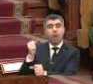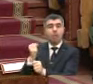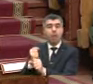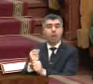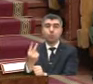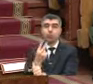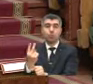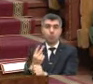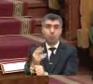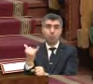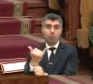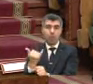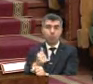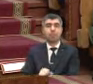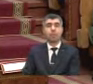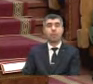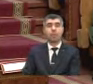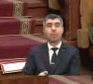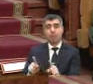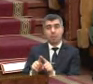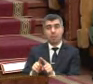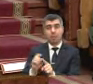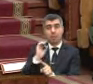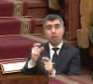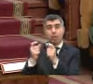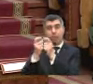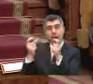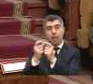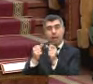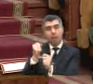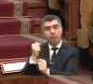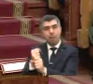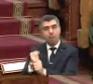اساسيين. الاول، احداث وحدات محليه لتثمين الموارد البحريه.